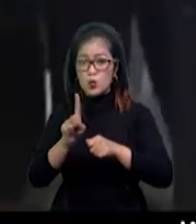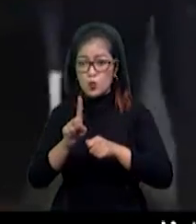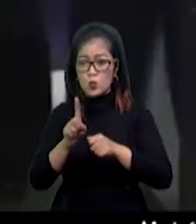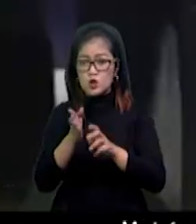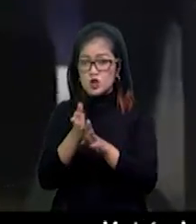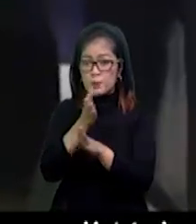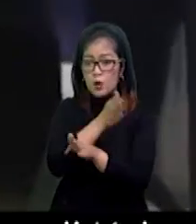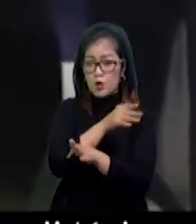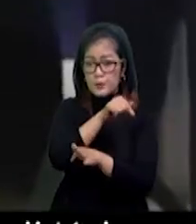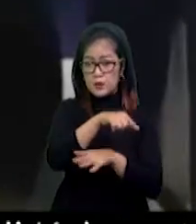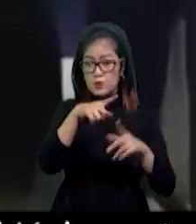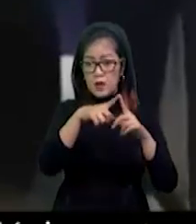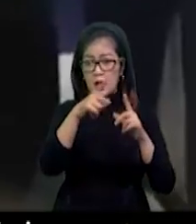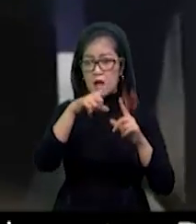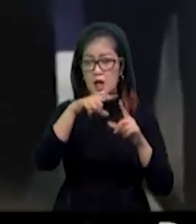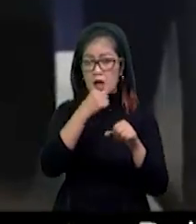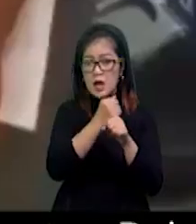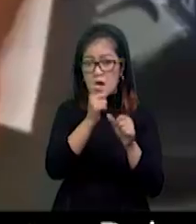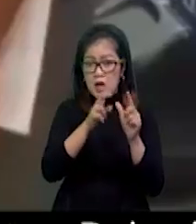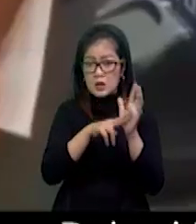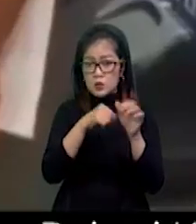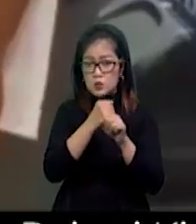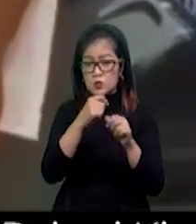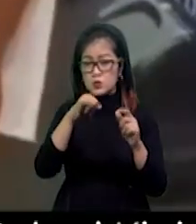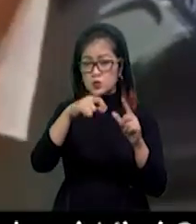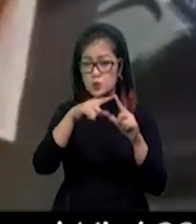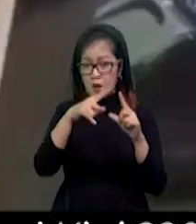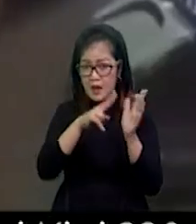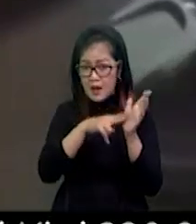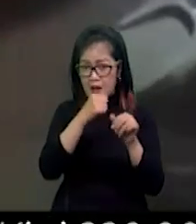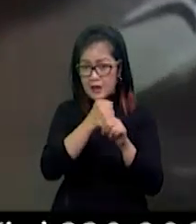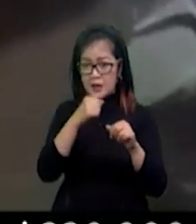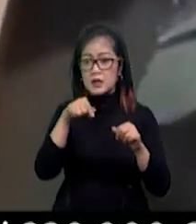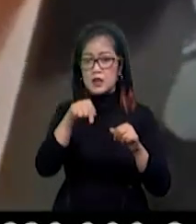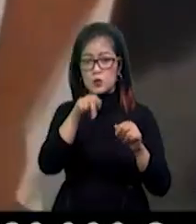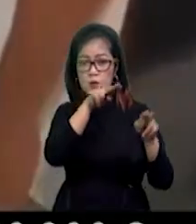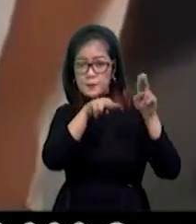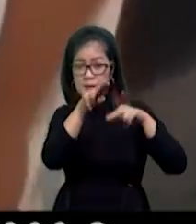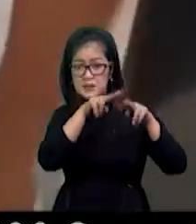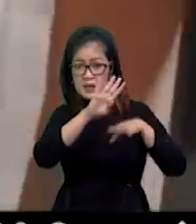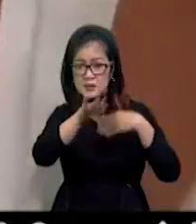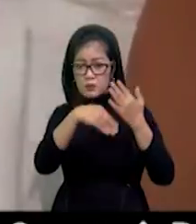Emeneme Yaware, Timika, Papua. Dari 239 yang diperiksa, seluruhnya dinyatakan